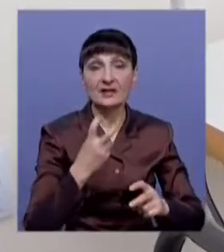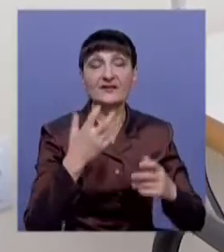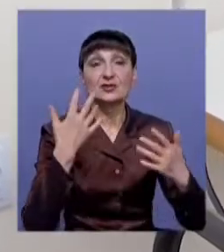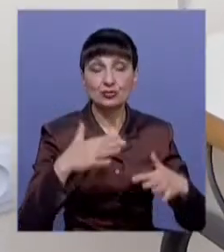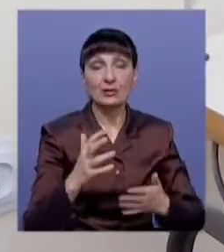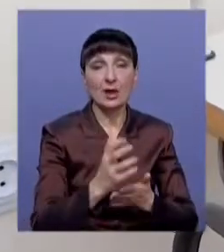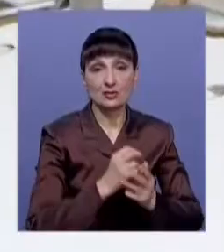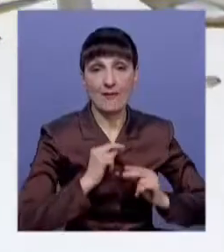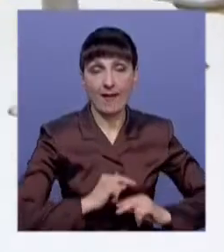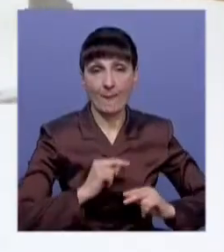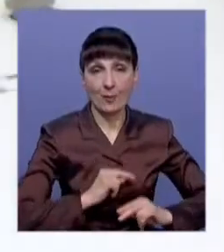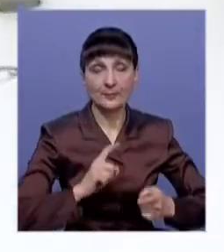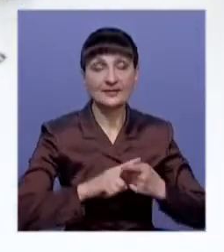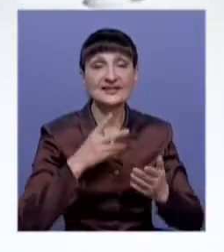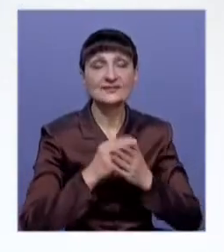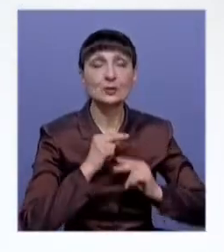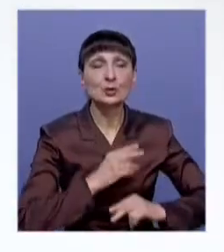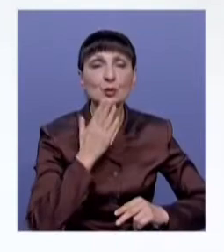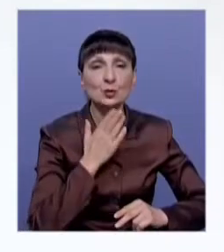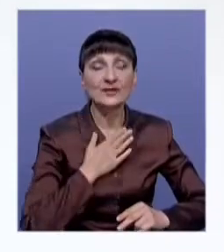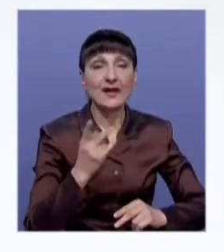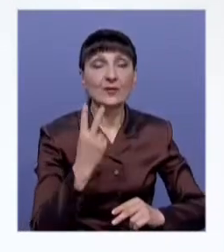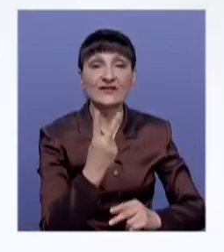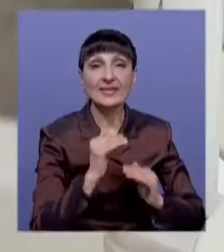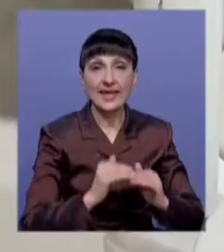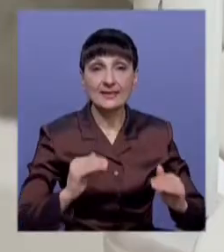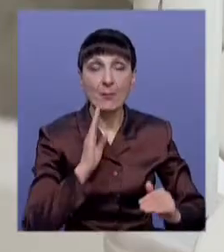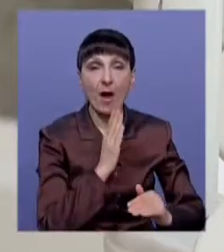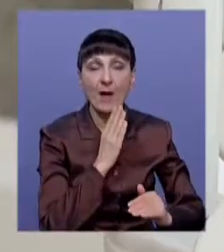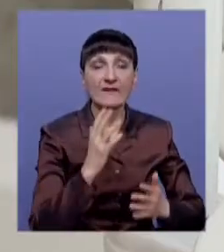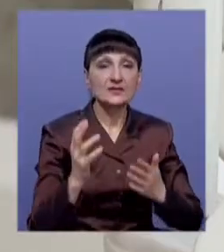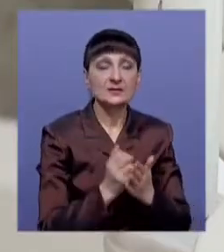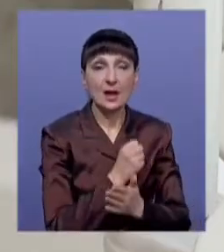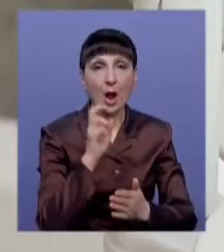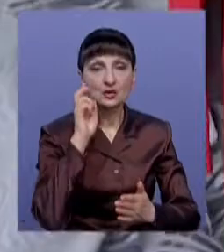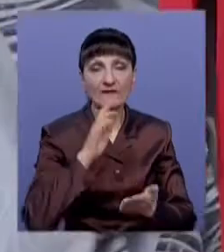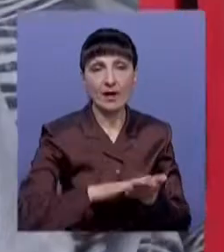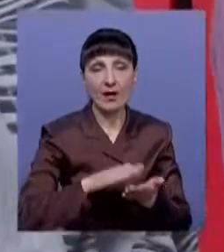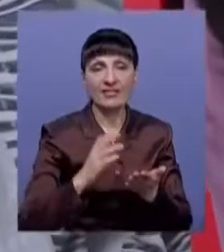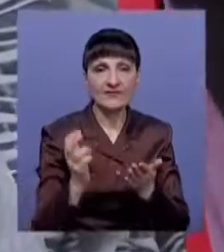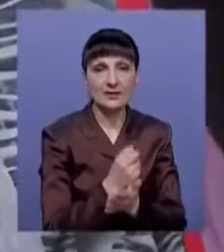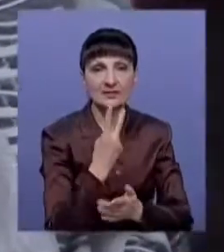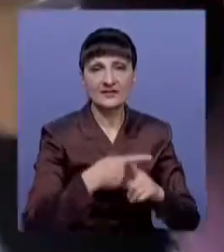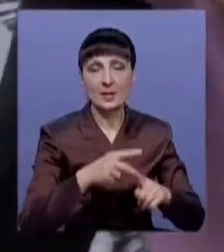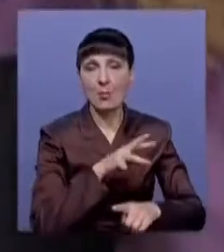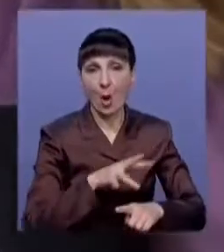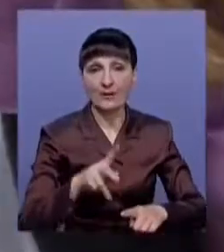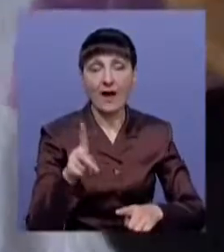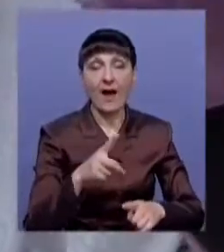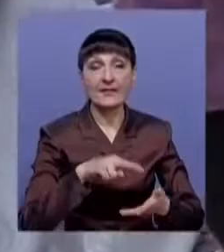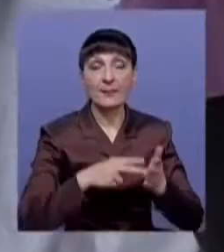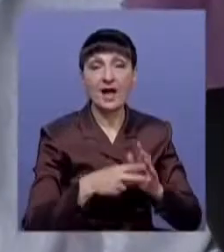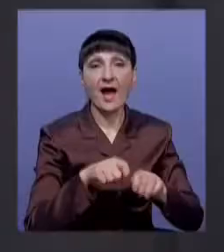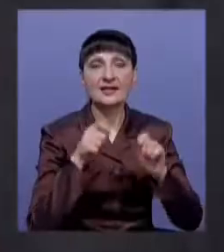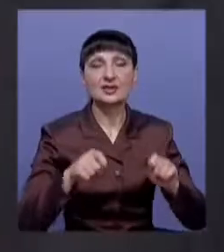нашли работу благодаря своему трудолюбию май твоих детей выиграла государственный грант на сумму 2 с половиной миллиона деньги на эти деньги она собирается